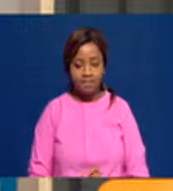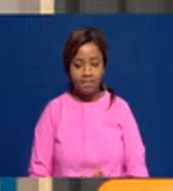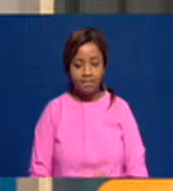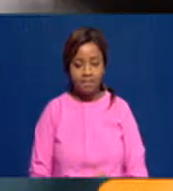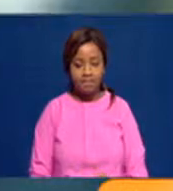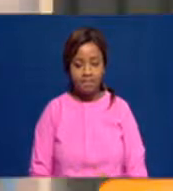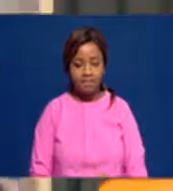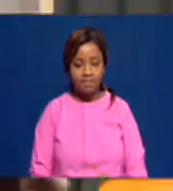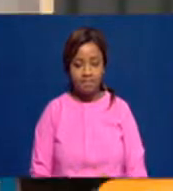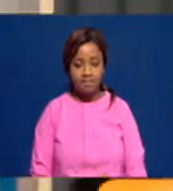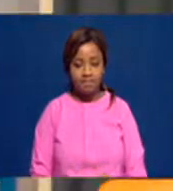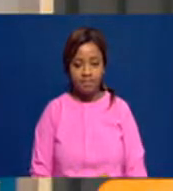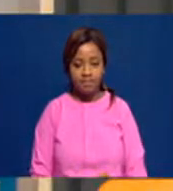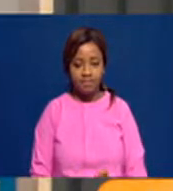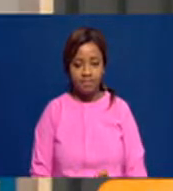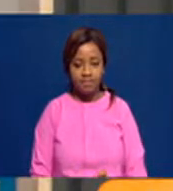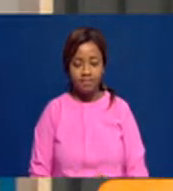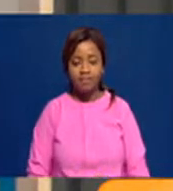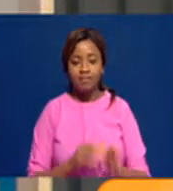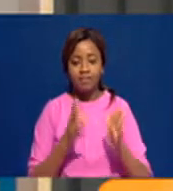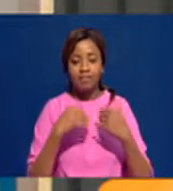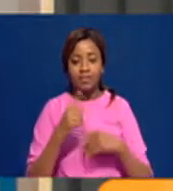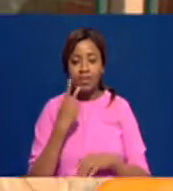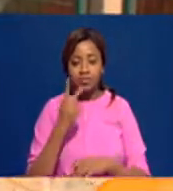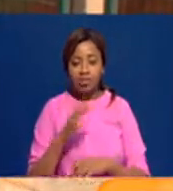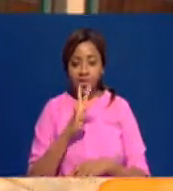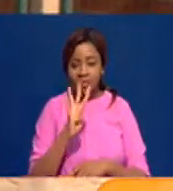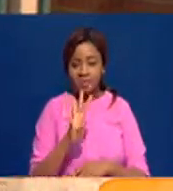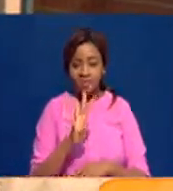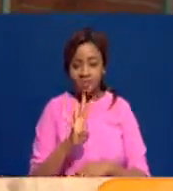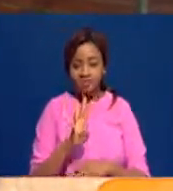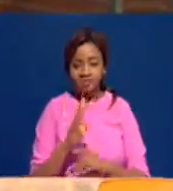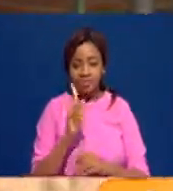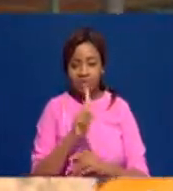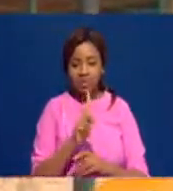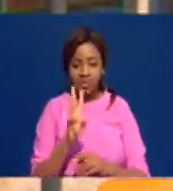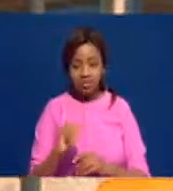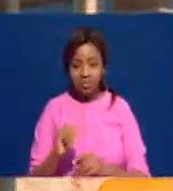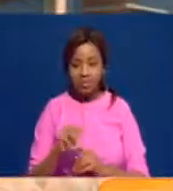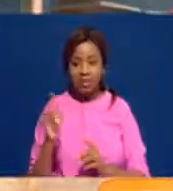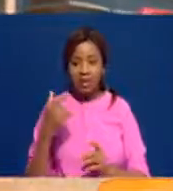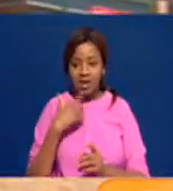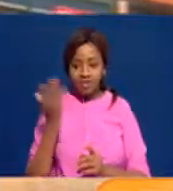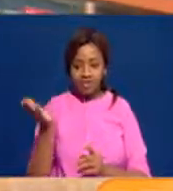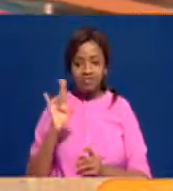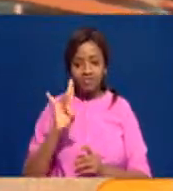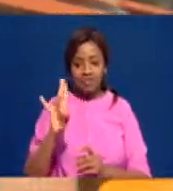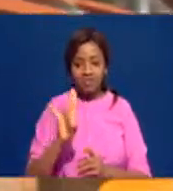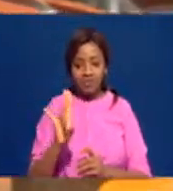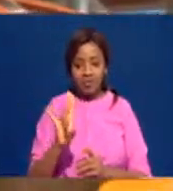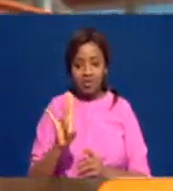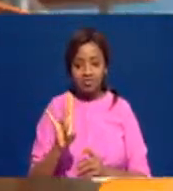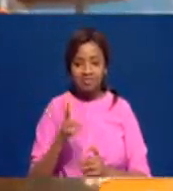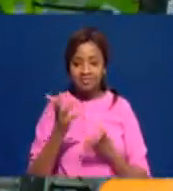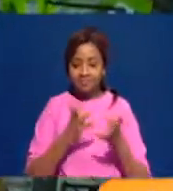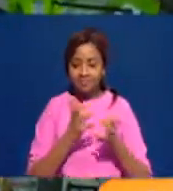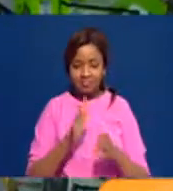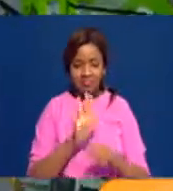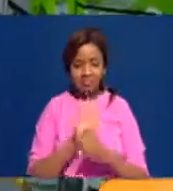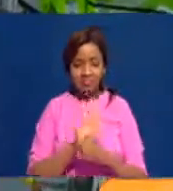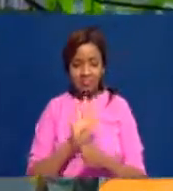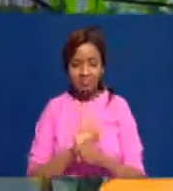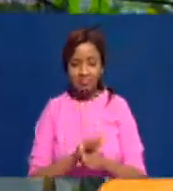Some 204 kilometers away from Emali town is Voi. Here we see a more vibrant town with many businesses operating.